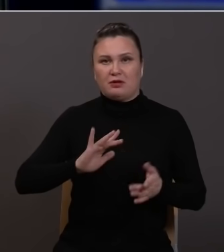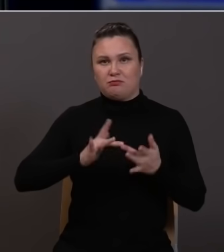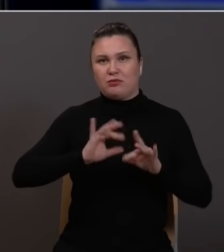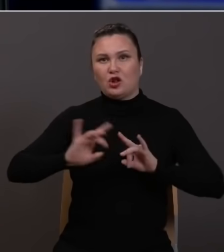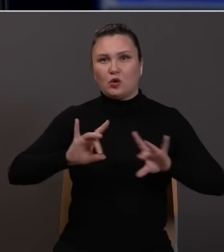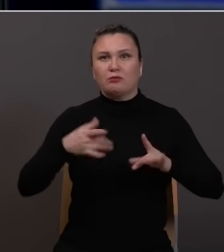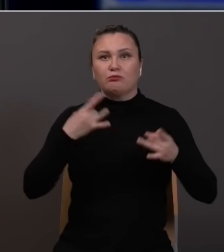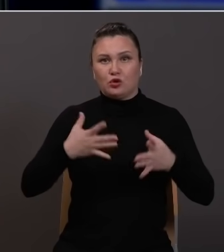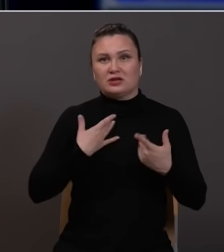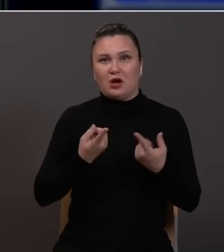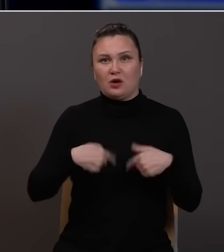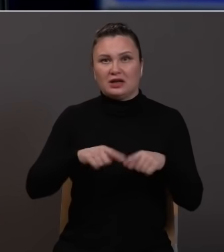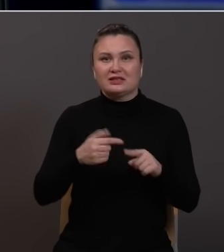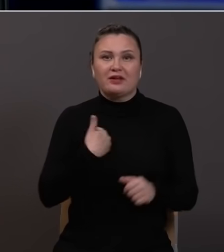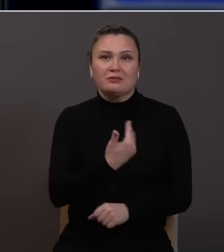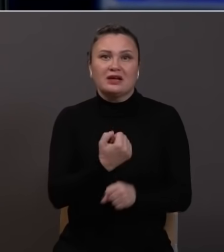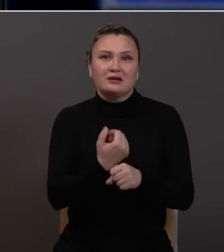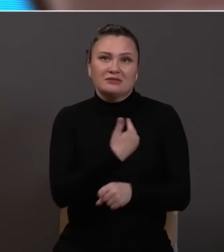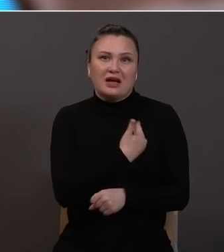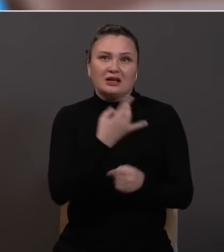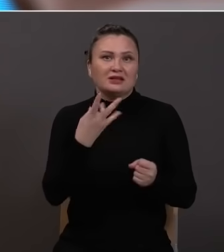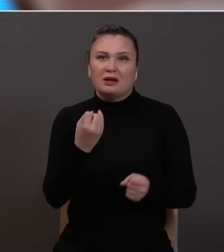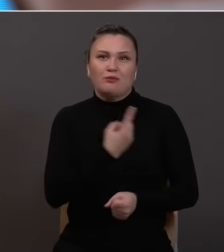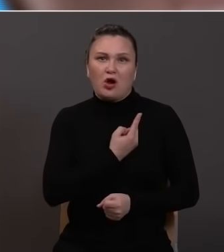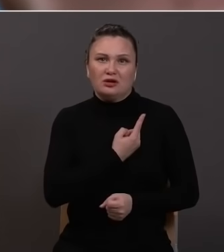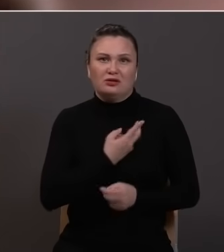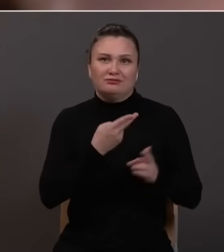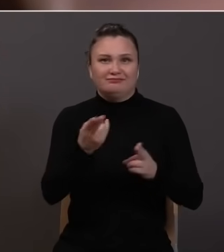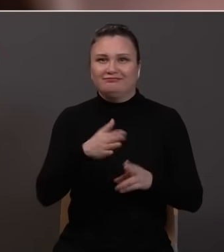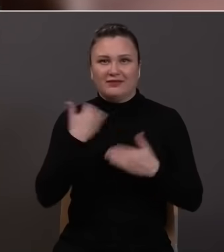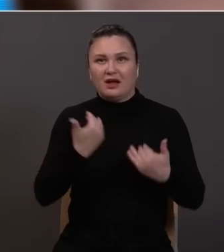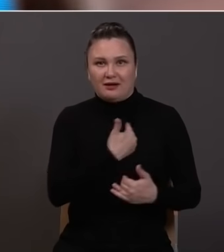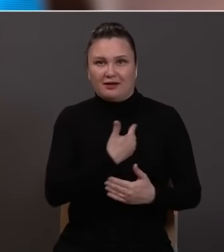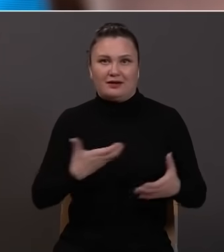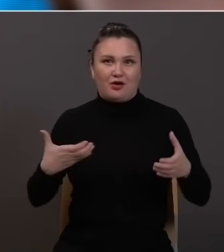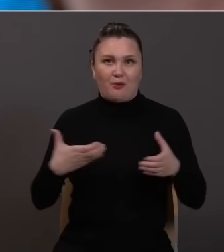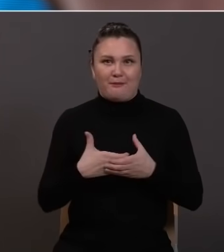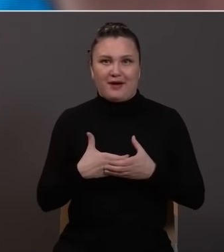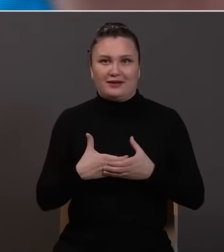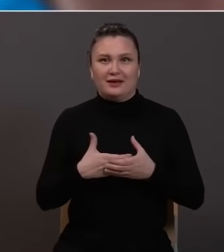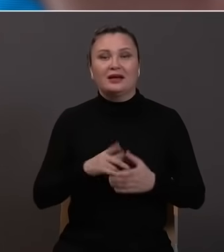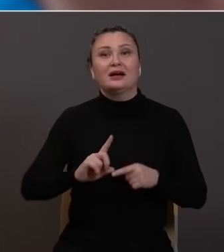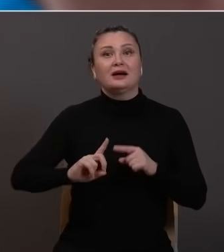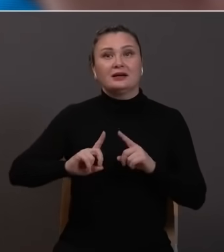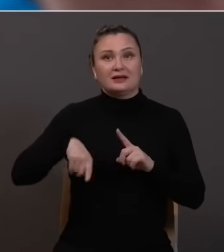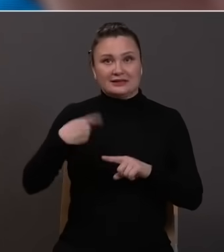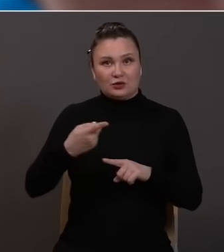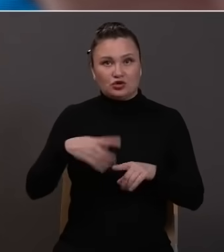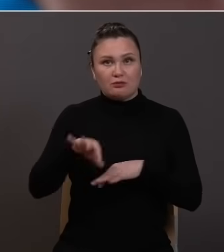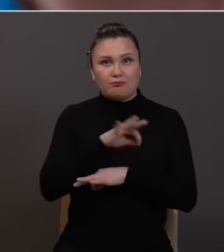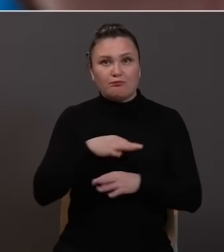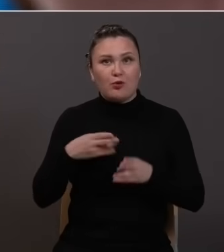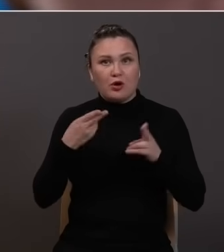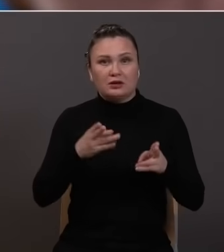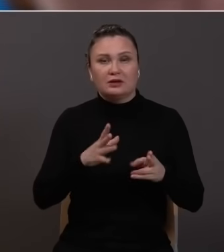просто это все организовал, потому что мне захотелось проехать не просто одному, а большой компанией. Следующий наш проект, мы сделали проект